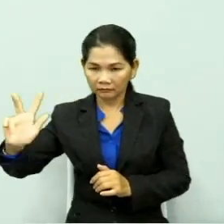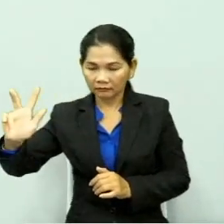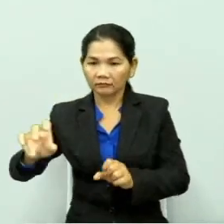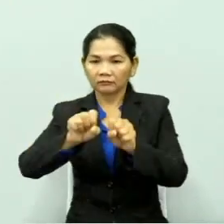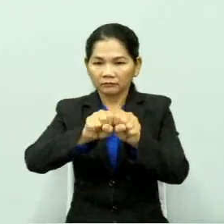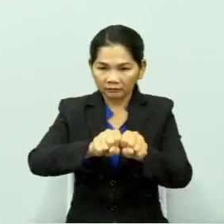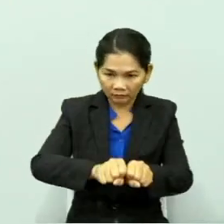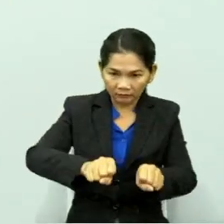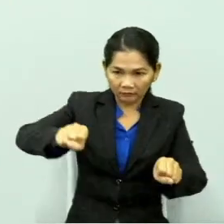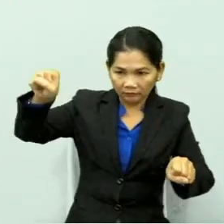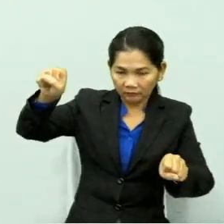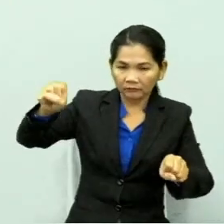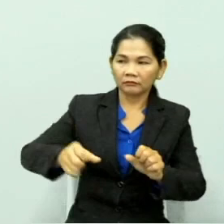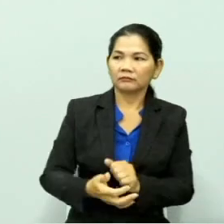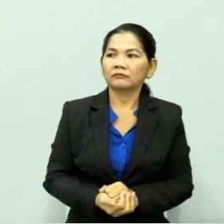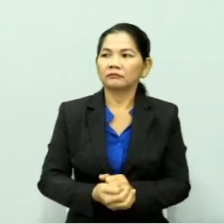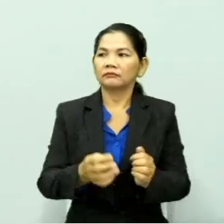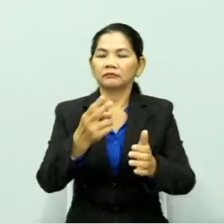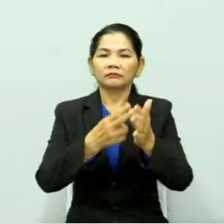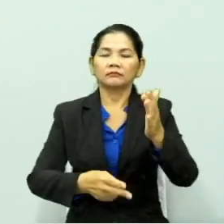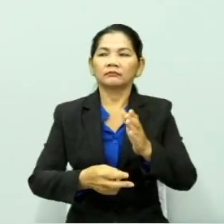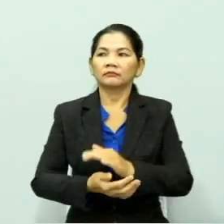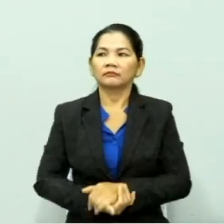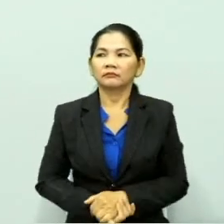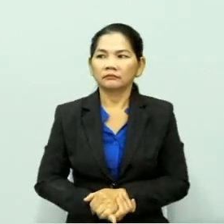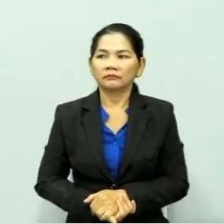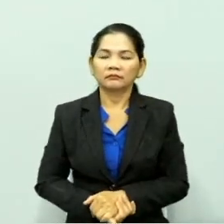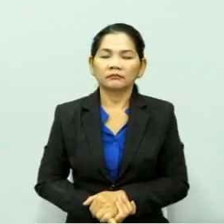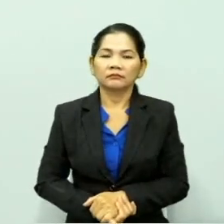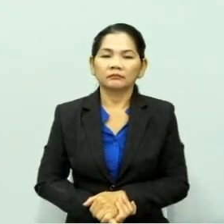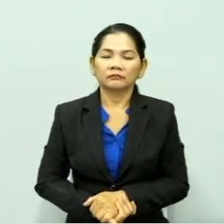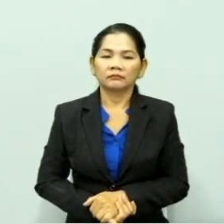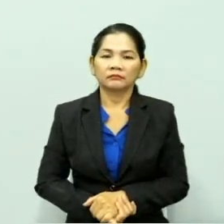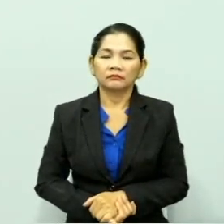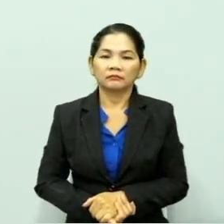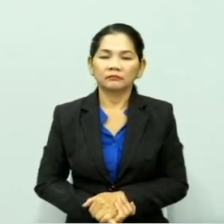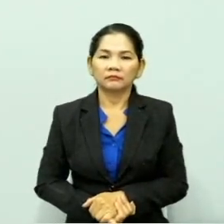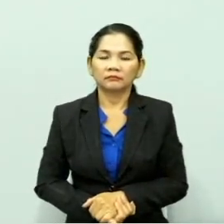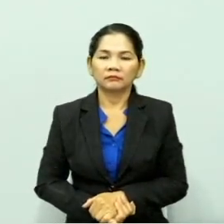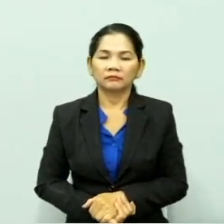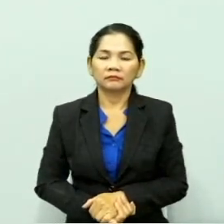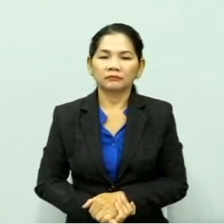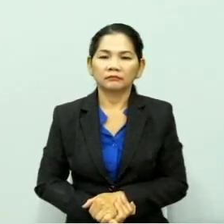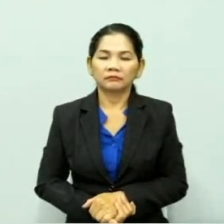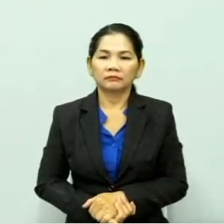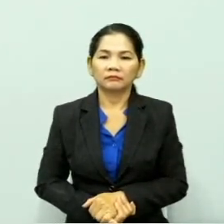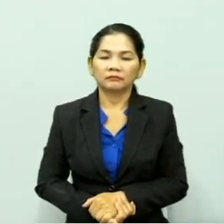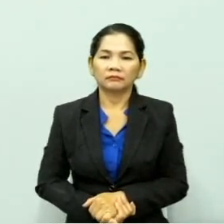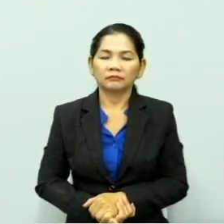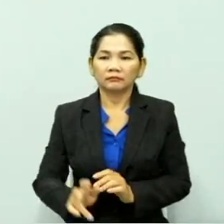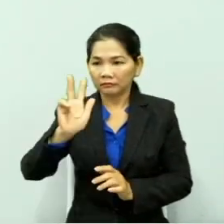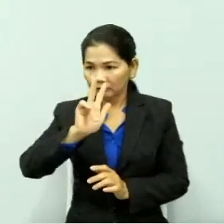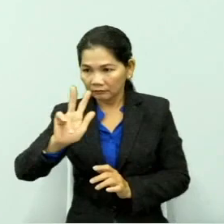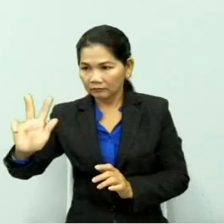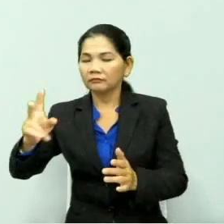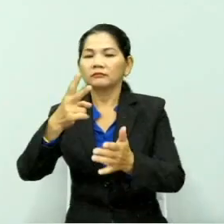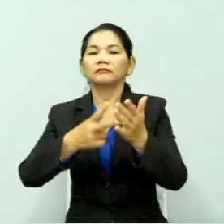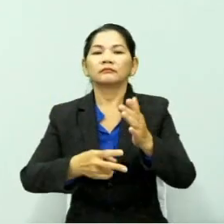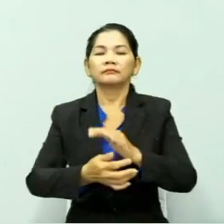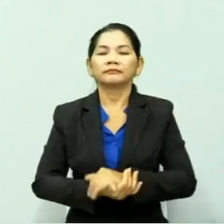khăn chà miên ở vầy tiết tức con pra sát pra khăn rụi hai pra sát ấy chứ con